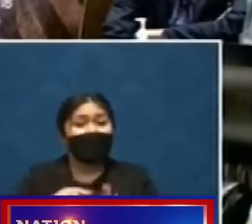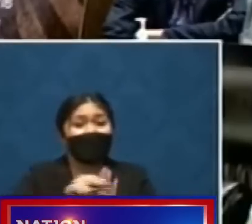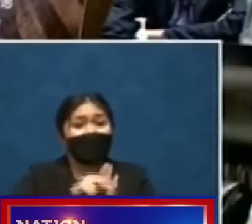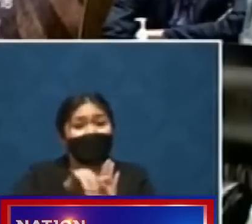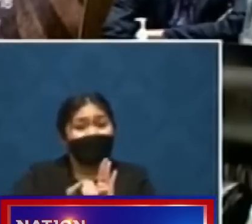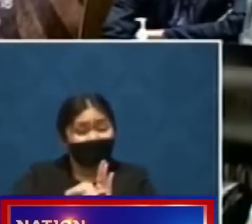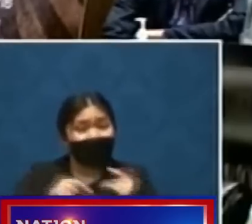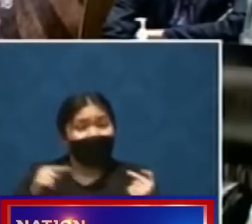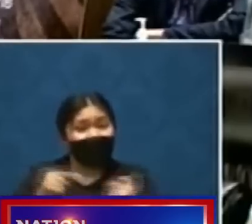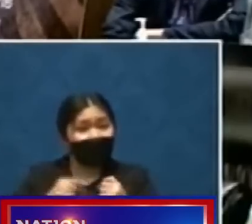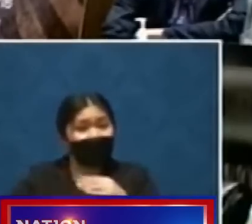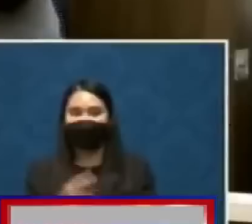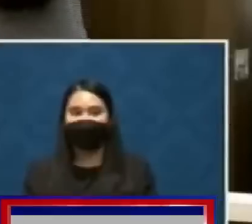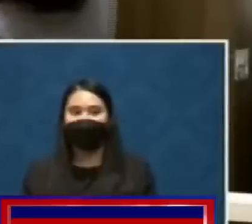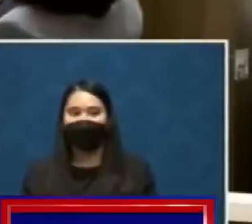สียงรังสิมันโรมหน่อย